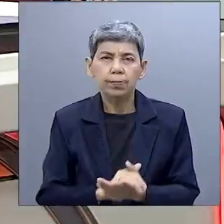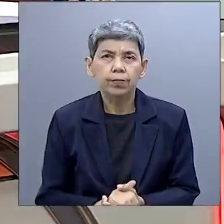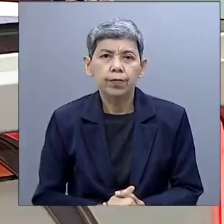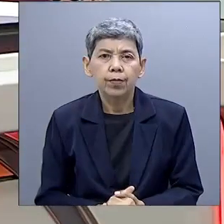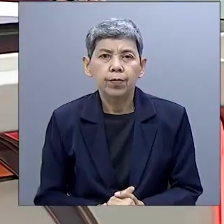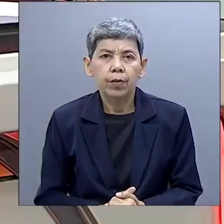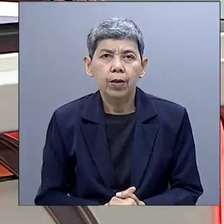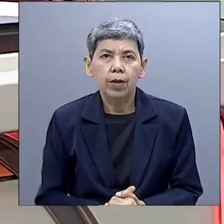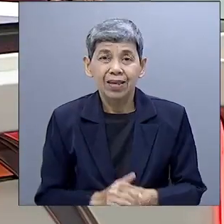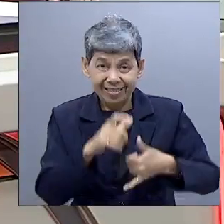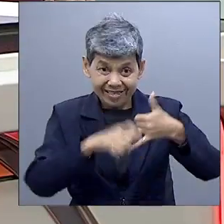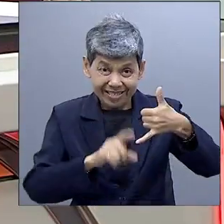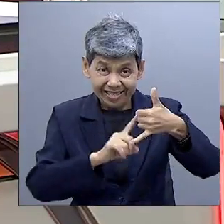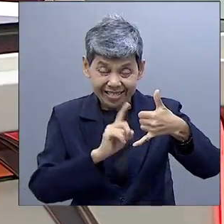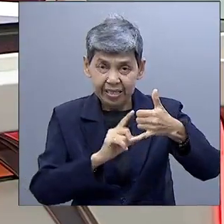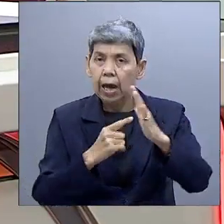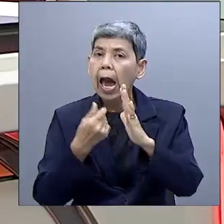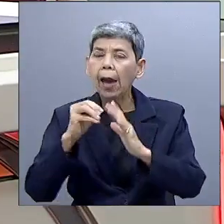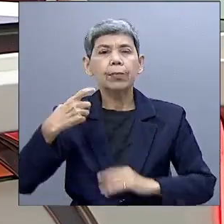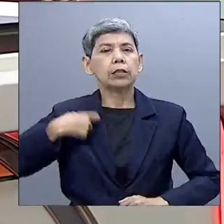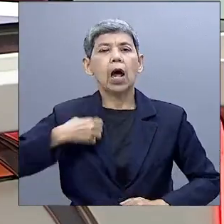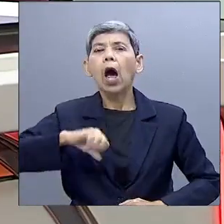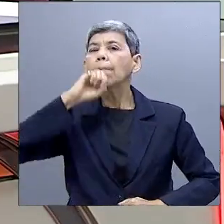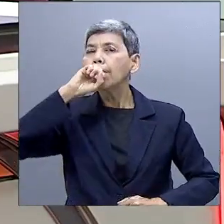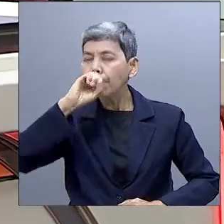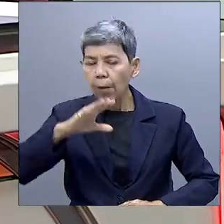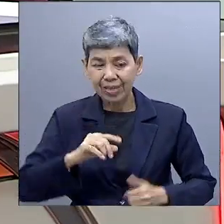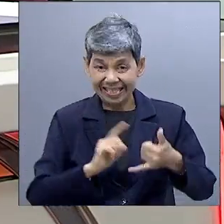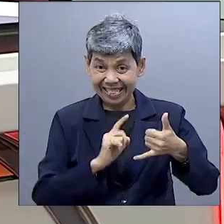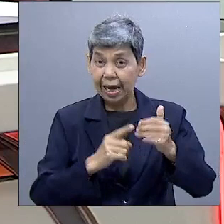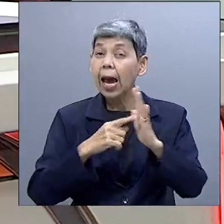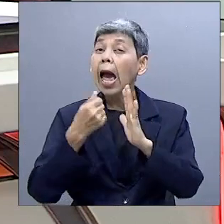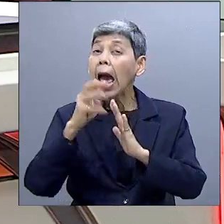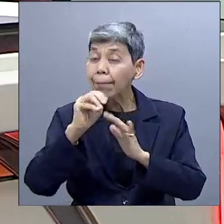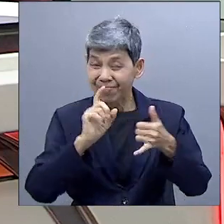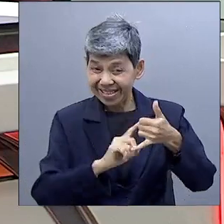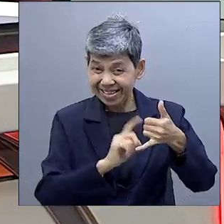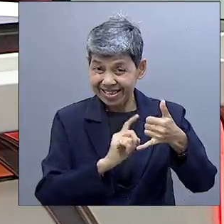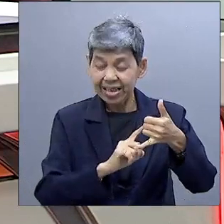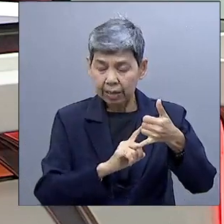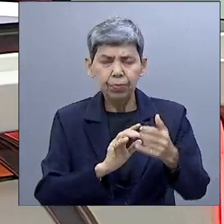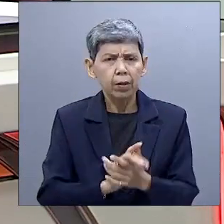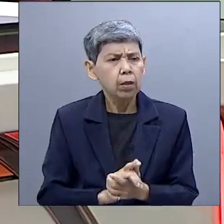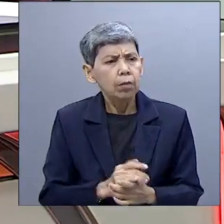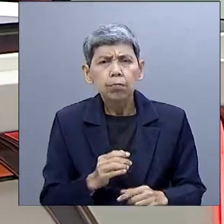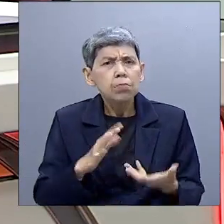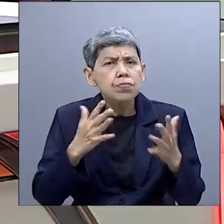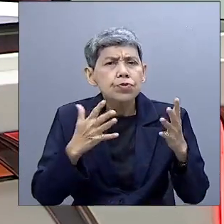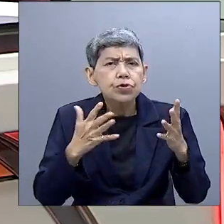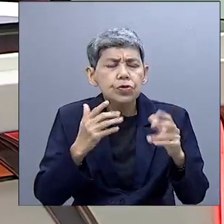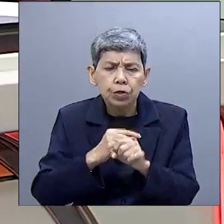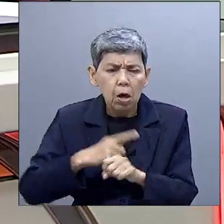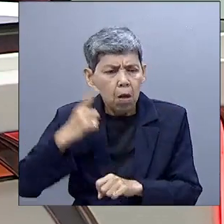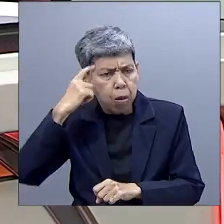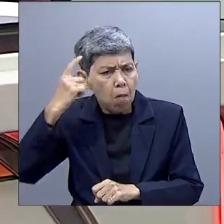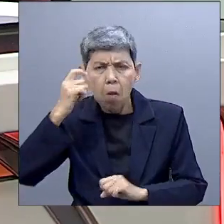สำหรับกรณีของนางสรารัตน์เนี่ยทนายความยืนยันนะคะว่าลูกความของเธอก็คือนางสรารัตน์เนี่ยไม่เคยมีประวัติในการรักษา